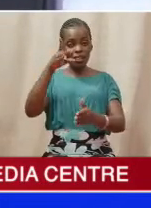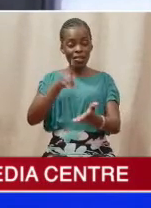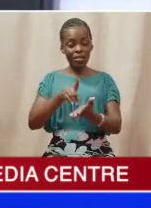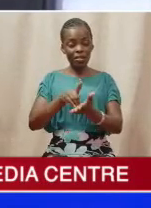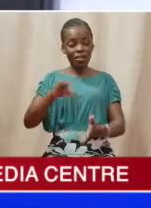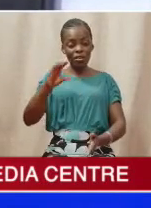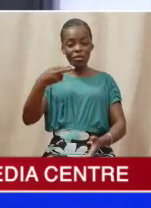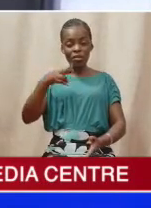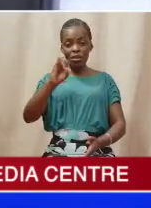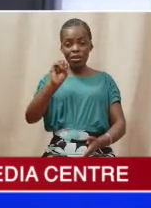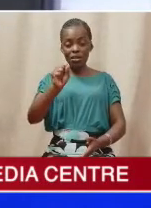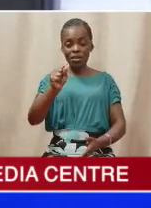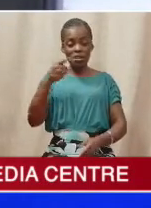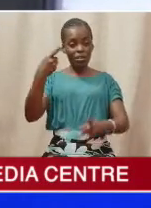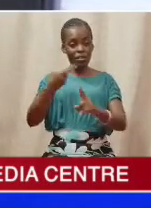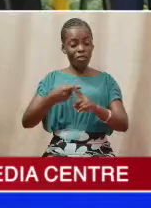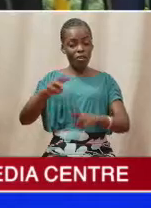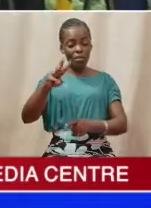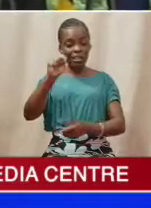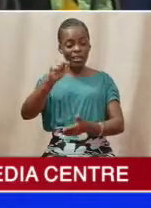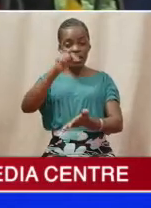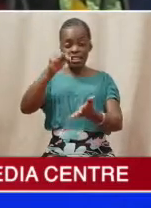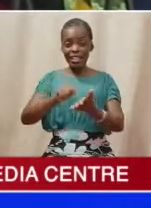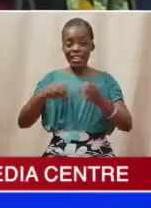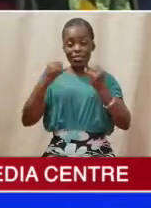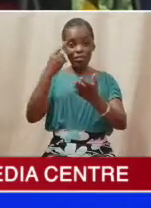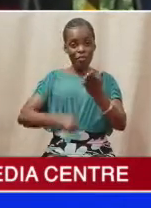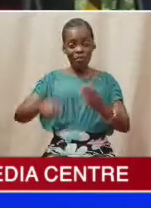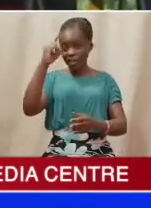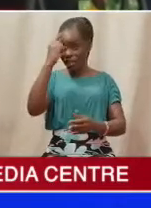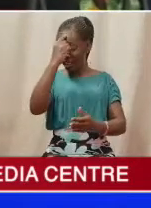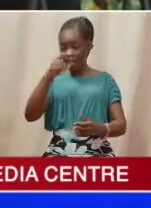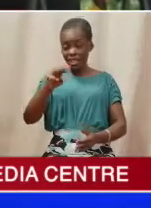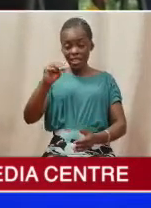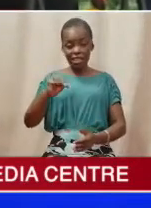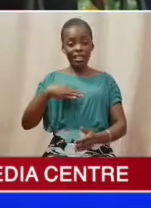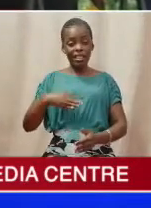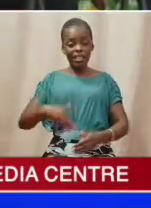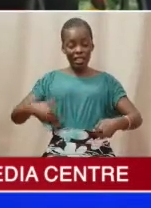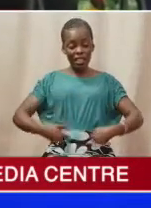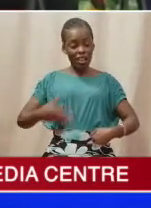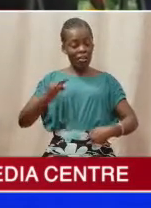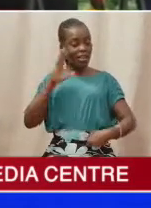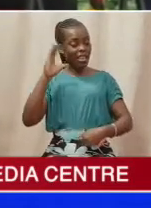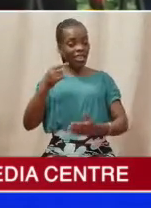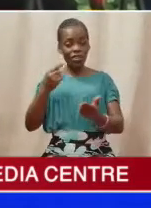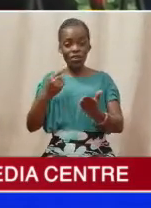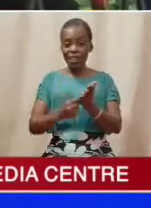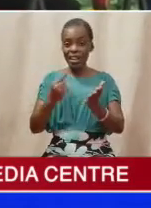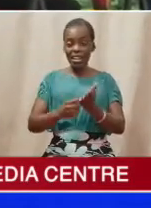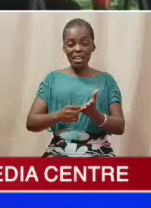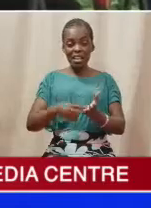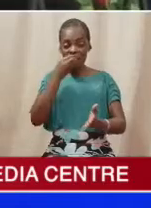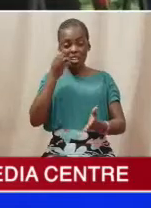Chris Baryomunsi ng'asinziira ku Media Center mu Kampala agamba nti nga gavumenti ya NRM bakooye okuwulira bannayuganda nga boogerera abantu